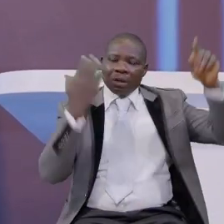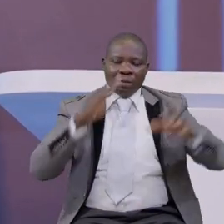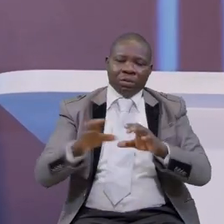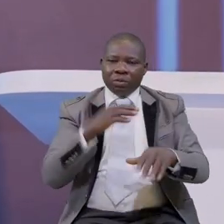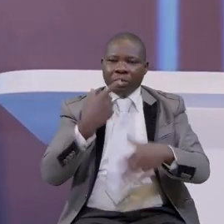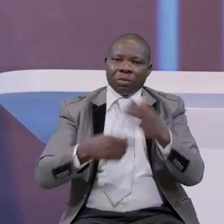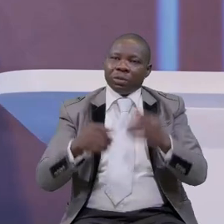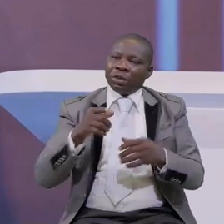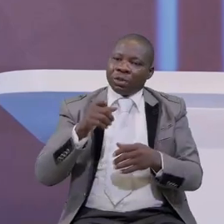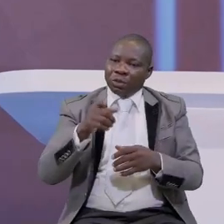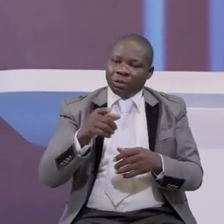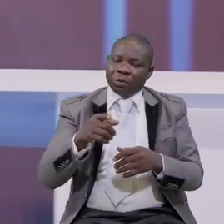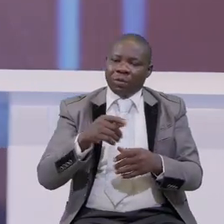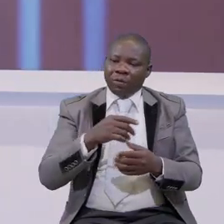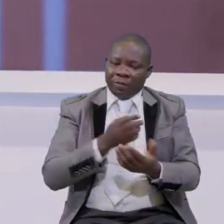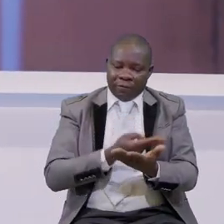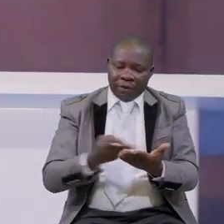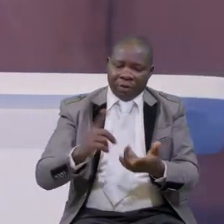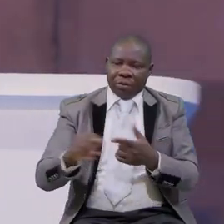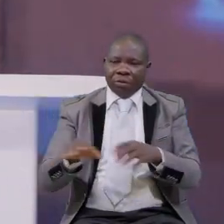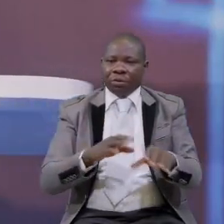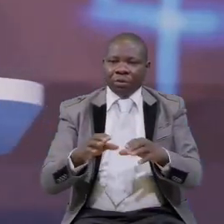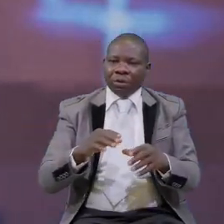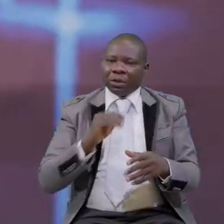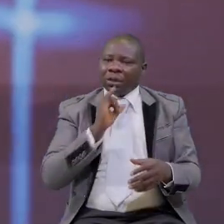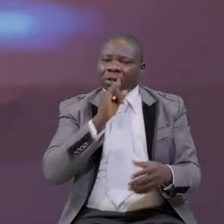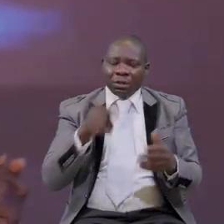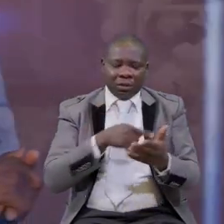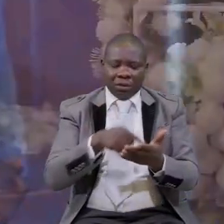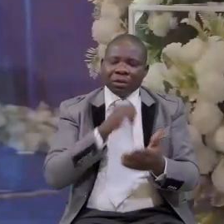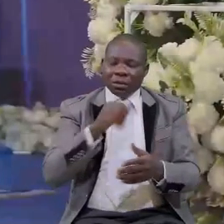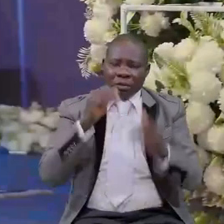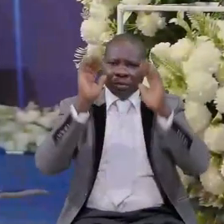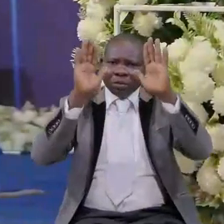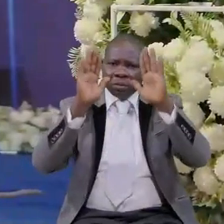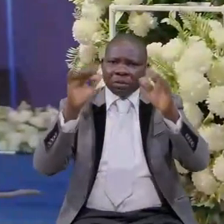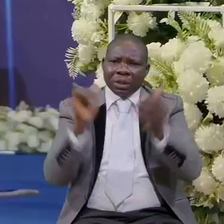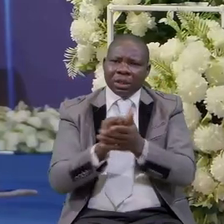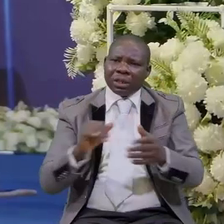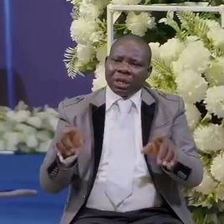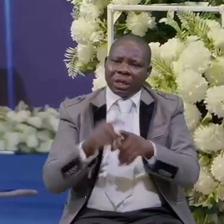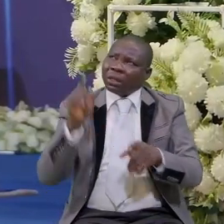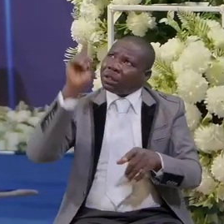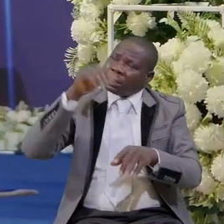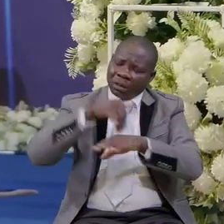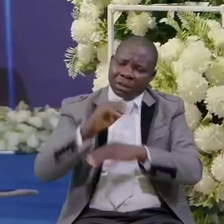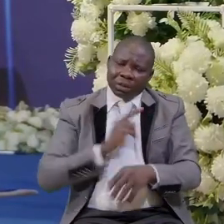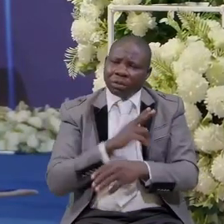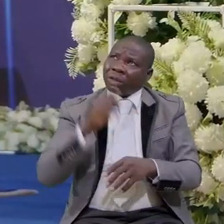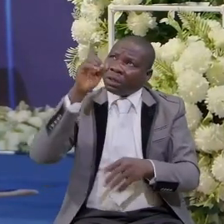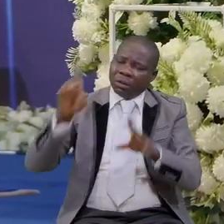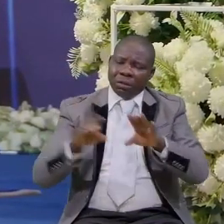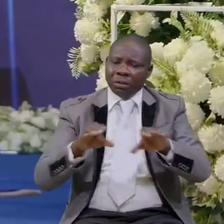pas pu faire. N'est-ce pas merveilleux? Comme il nous envoie, il ne nous abandonne pas.